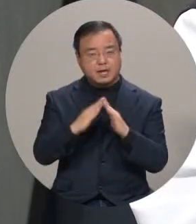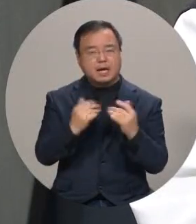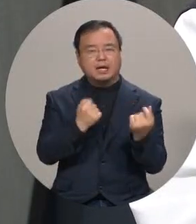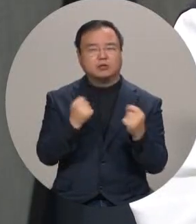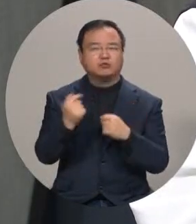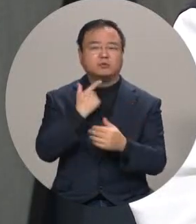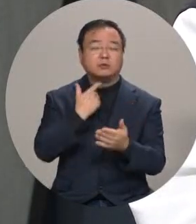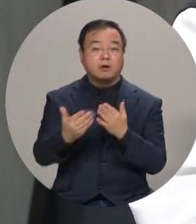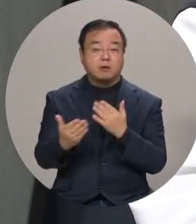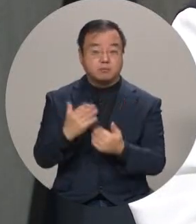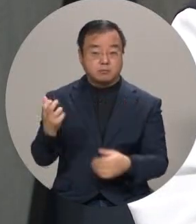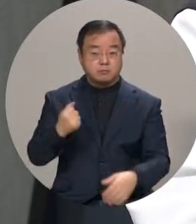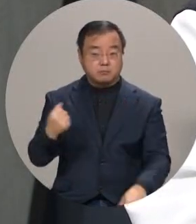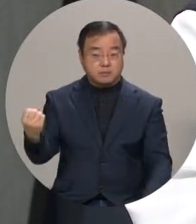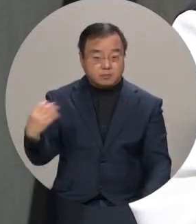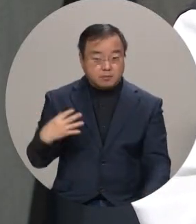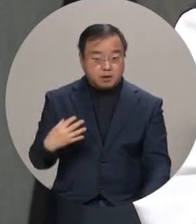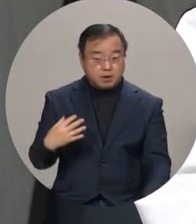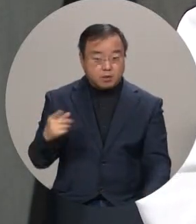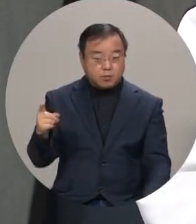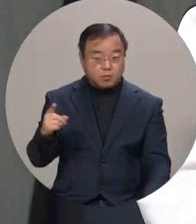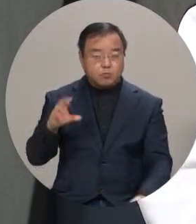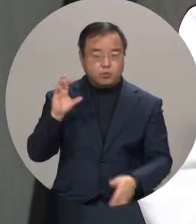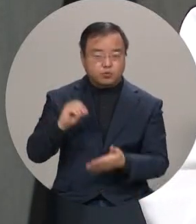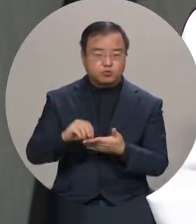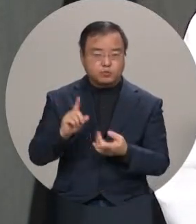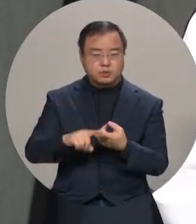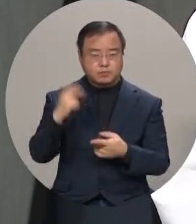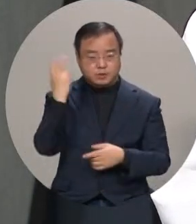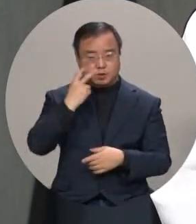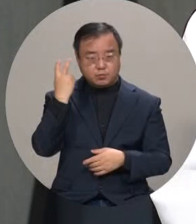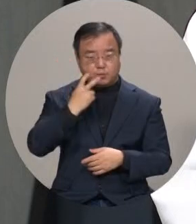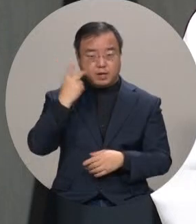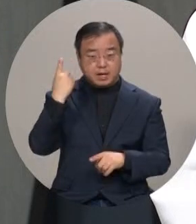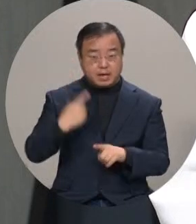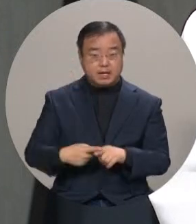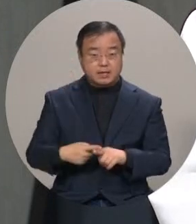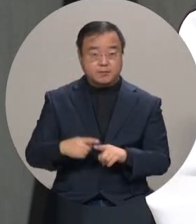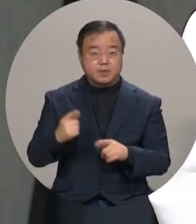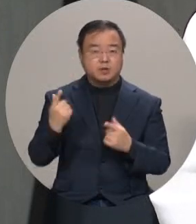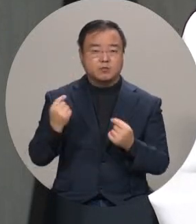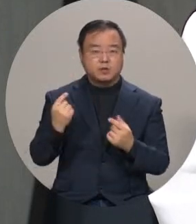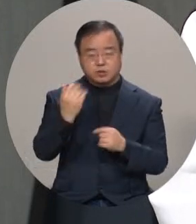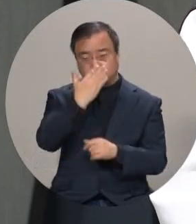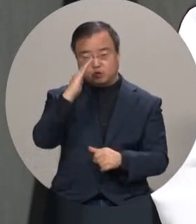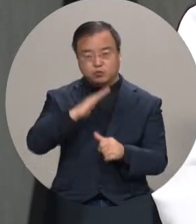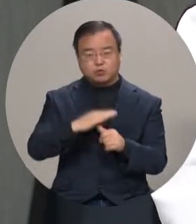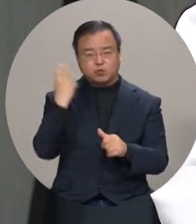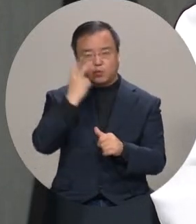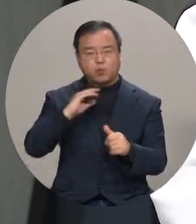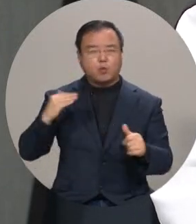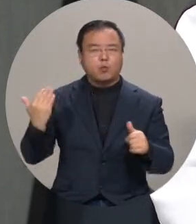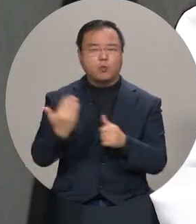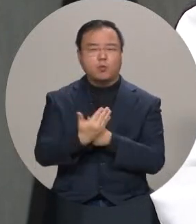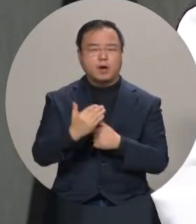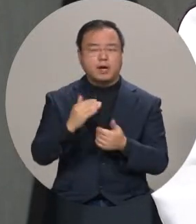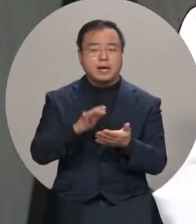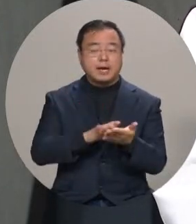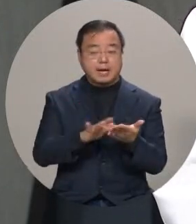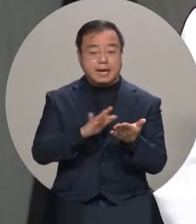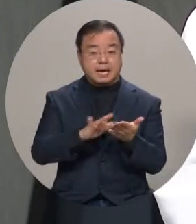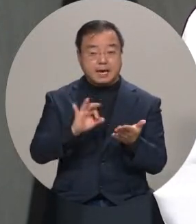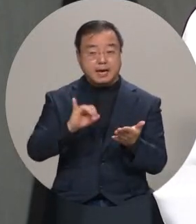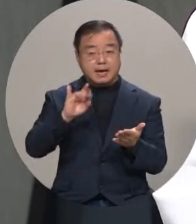이야기를 듣고 이 주제와 관련된 정보를 탐색하고 있었습니다 그러다가 그런 청소년들을 보호하기 위한 앱을 만들면 어떨 것